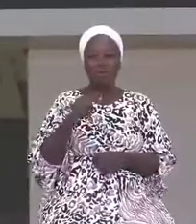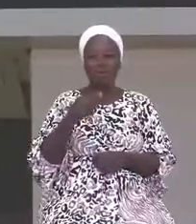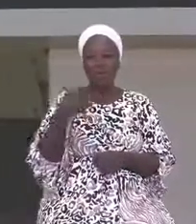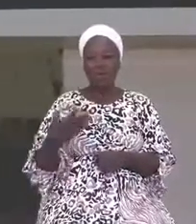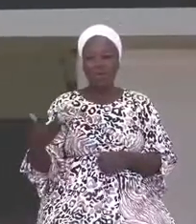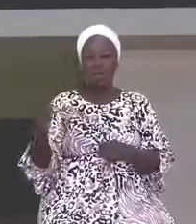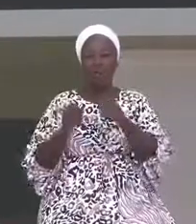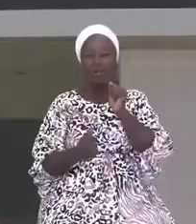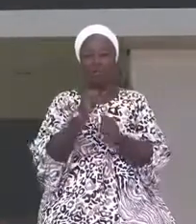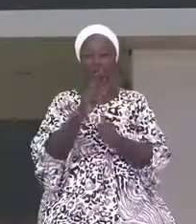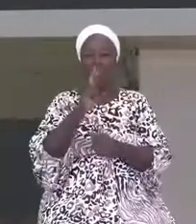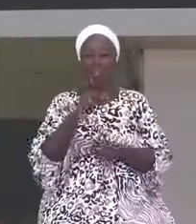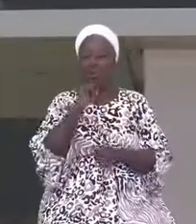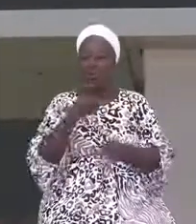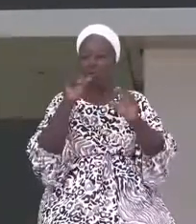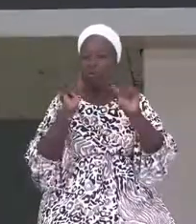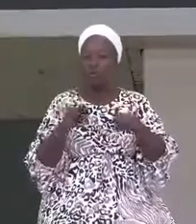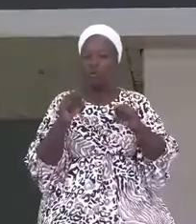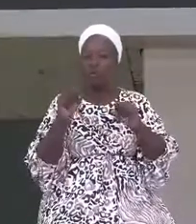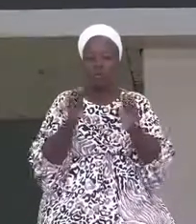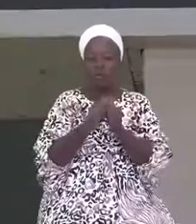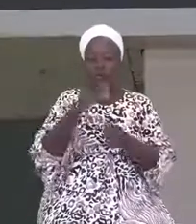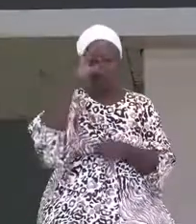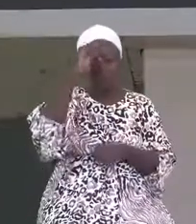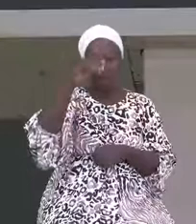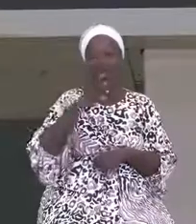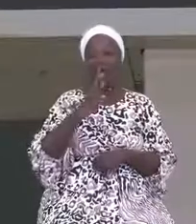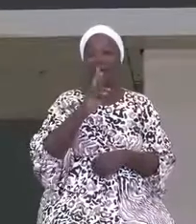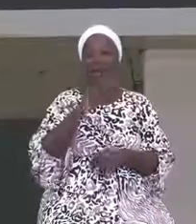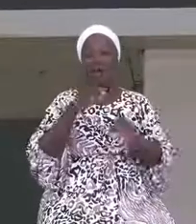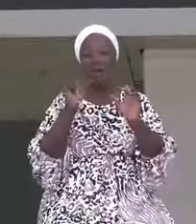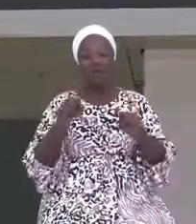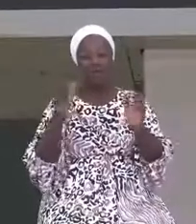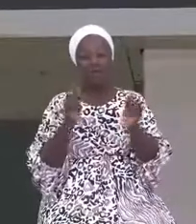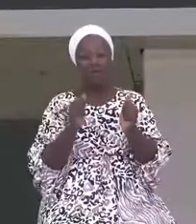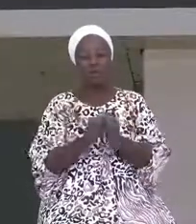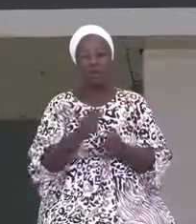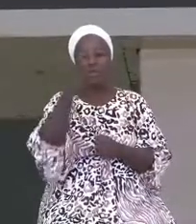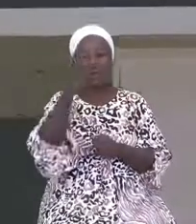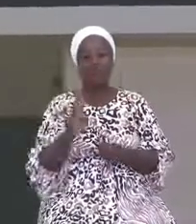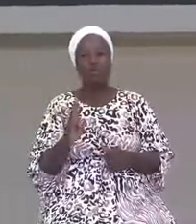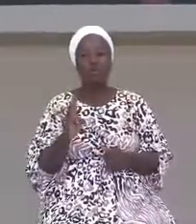Ce qui est impossible aux hommes est possible à Dieu.